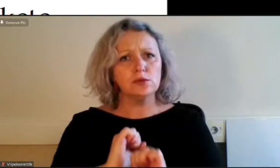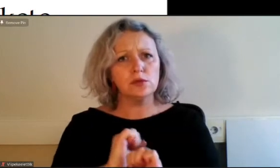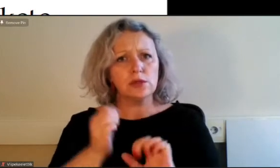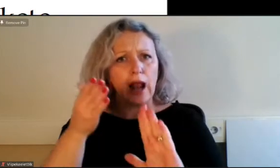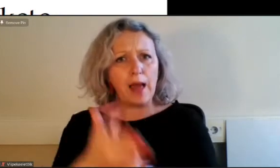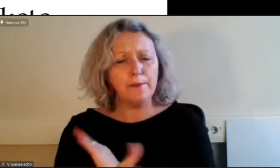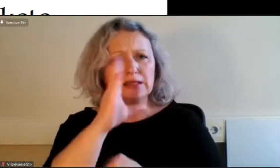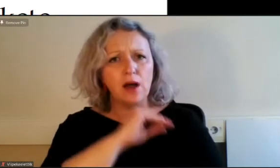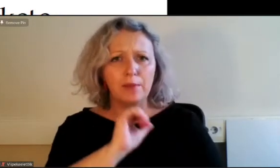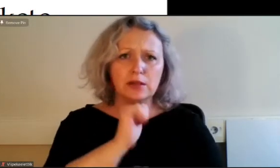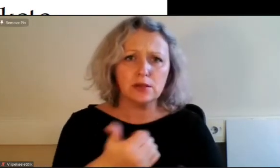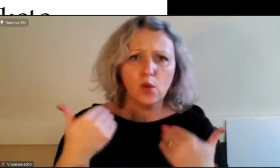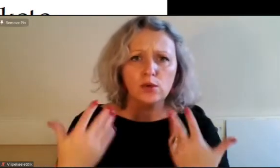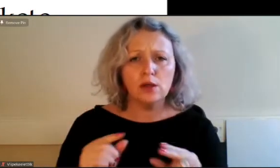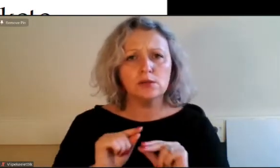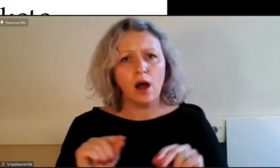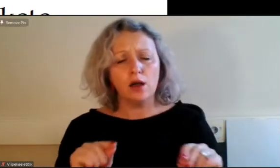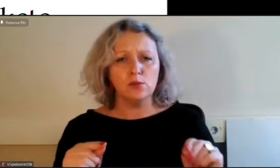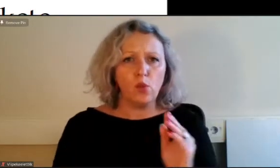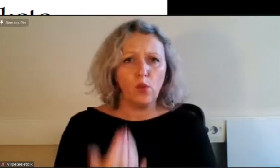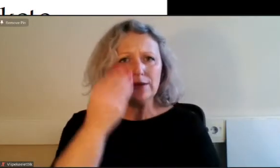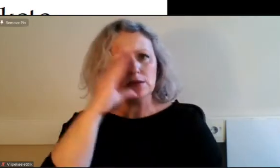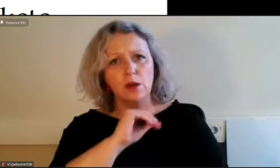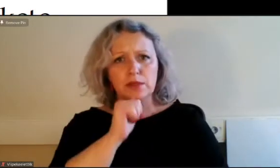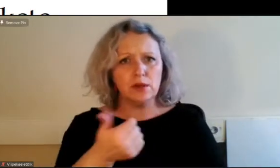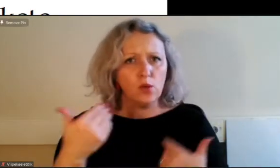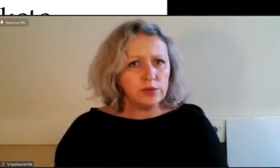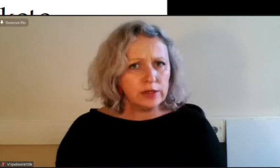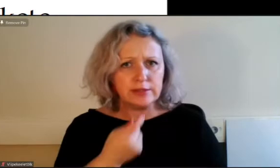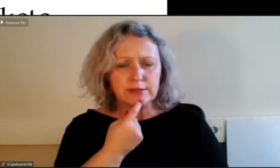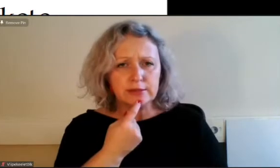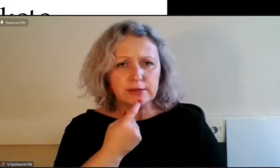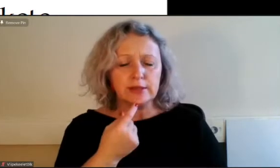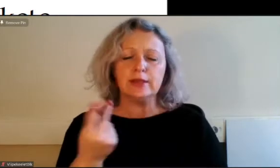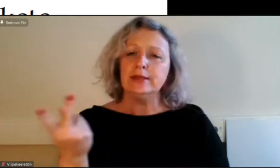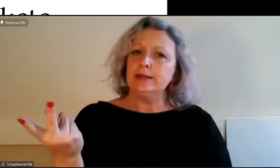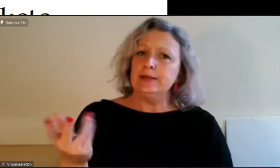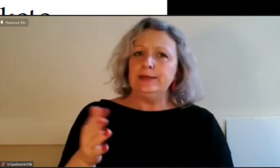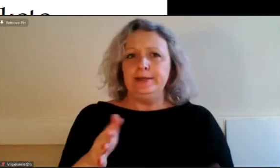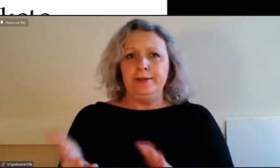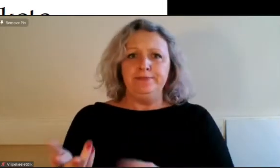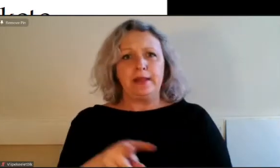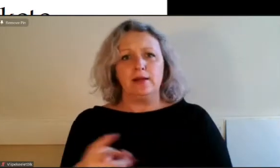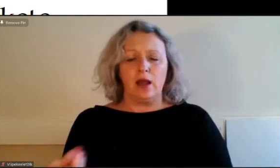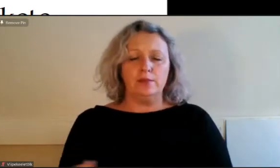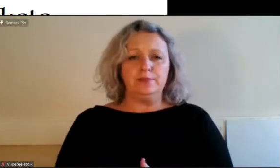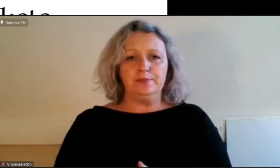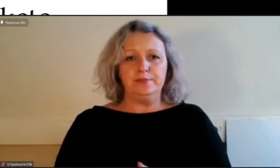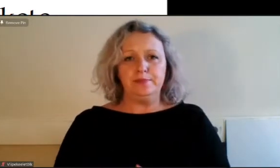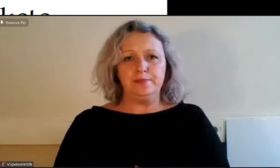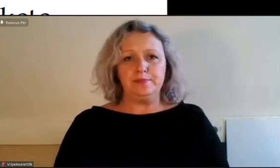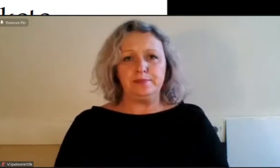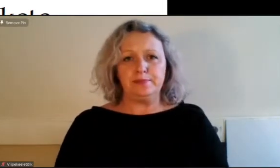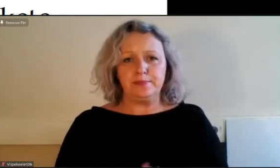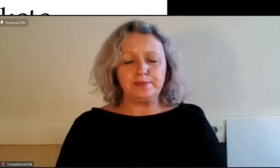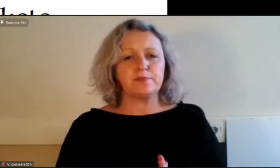domineerib, see tõesti tapab rohkem inimesi ja tekitab raskemat haigust. Ja 3. muret tekitav küsimus